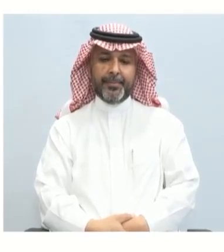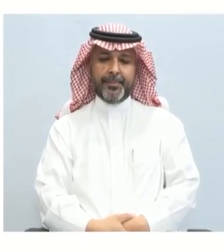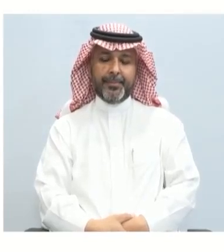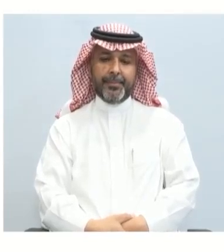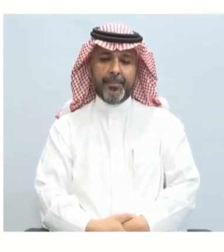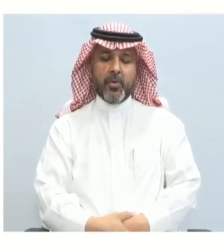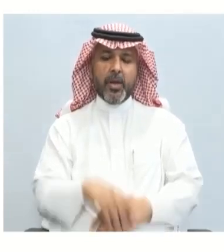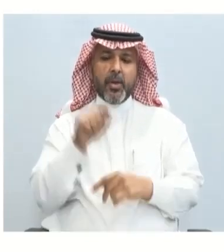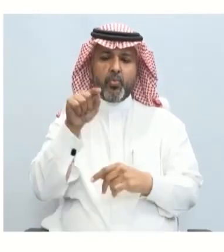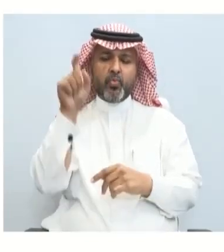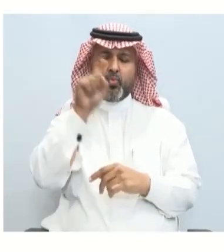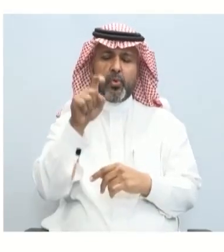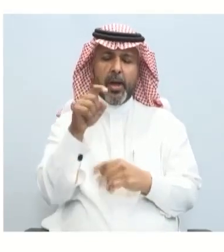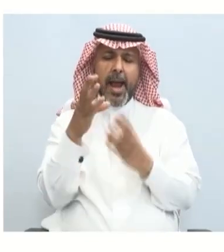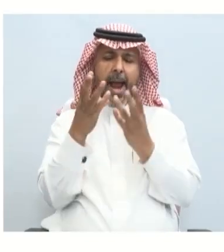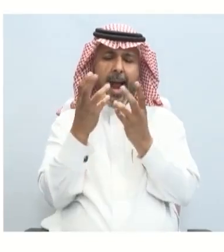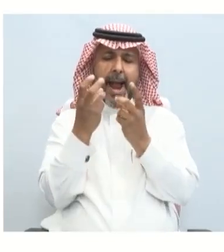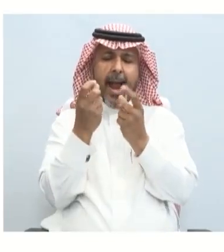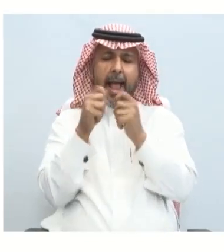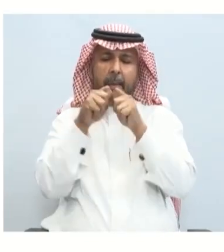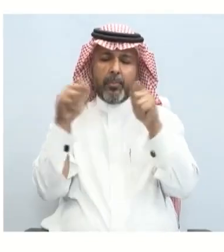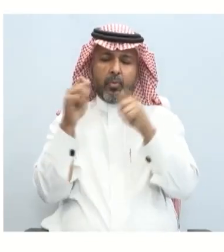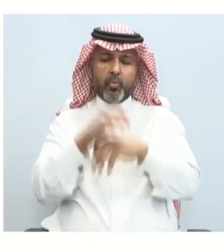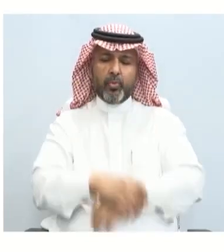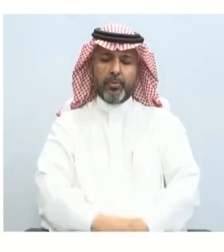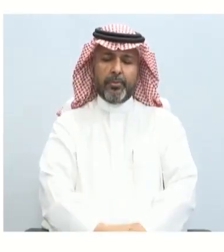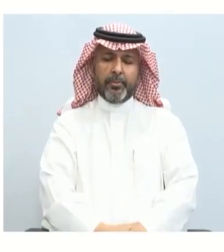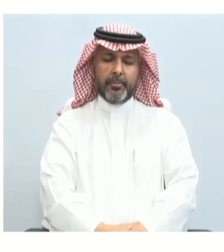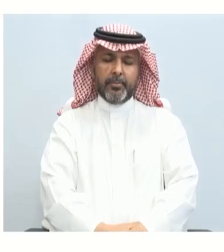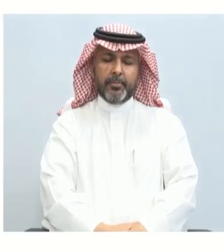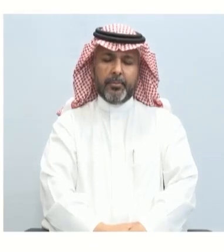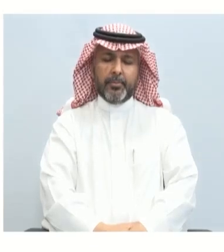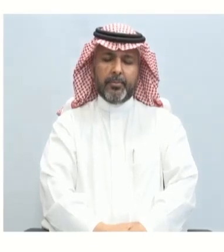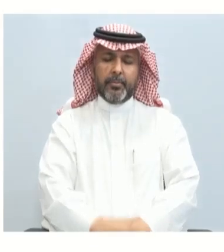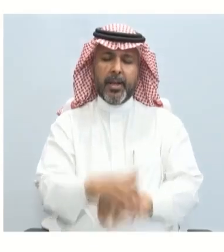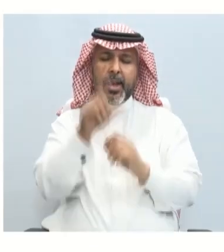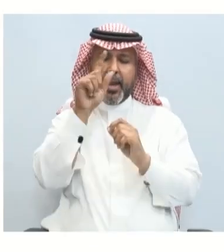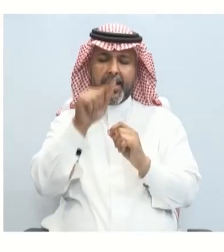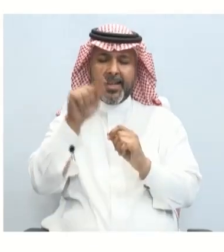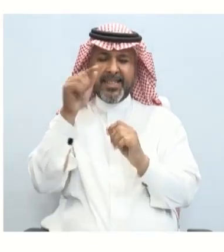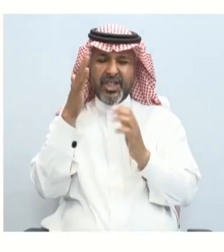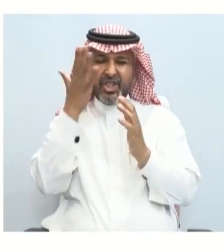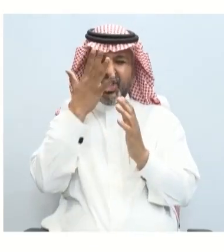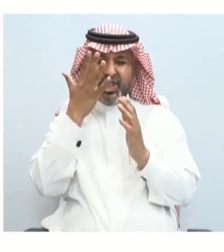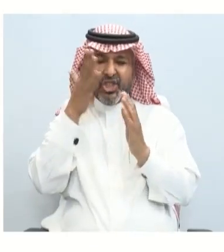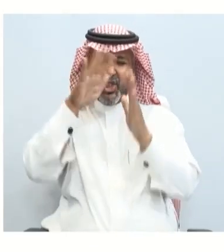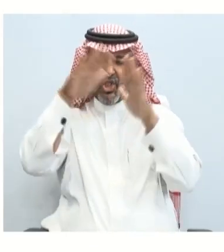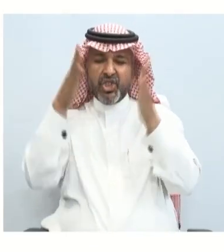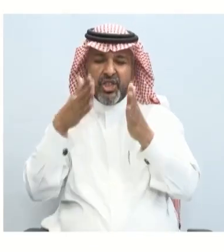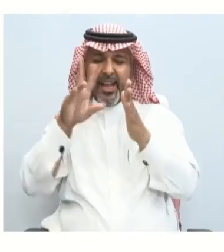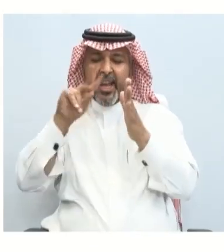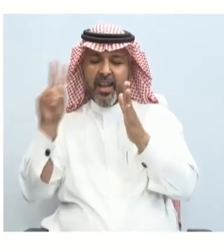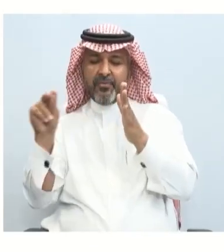جيتك هنا وقلت لك والله حدد لي طول الدوره فانت تقول اي اين تكررت الانماط اين تكررت هذه